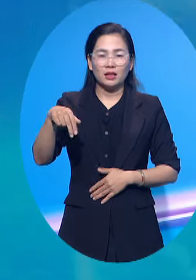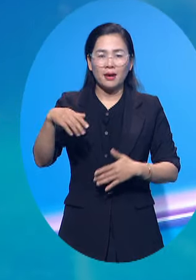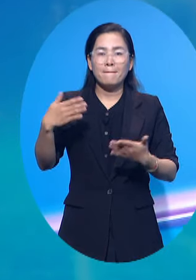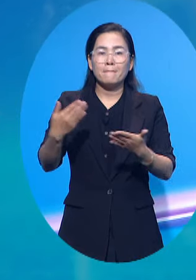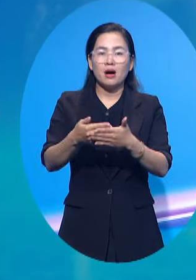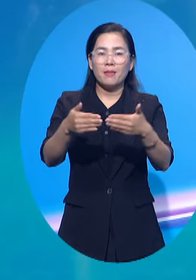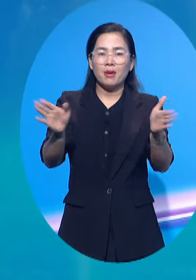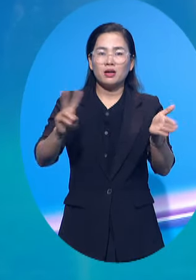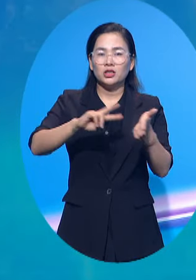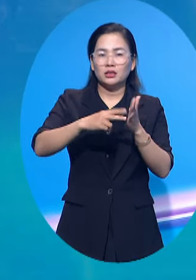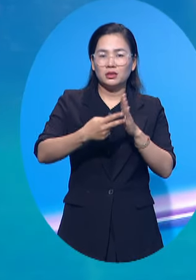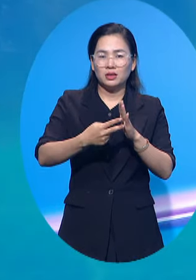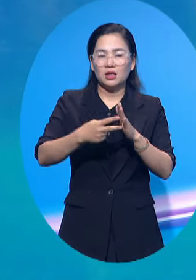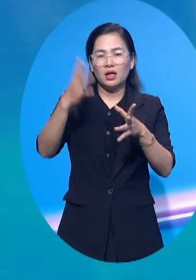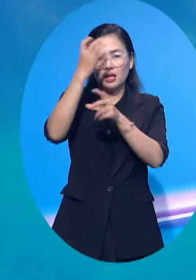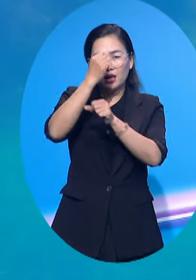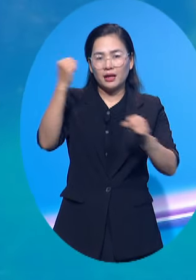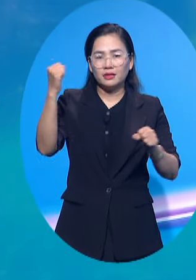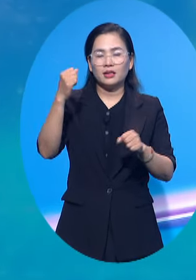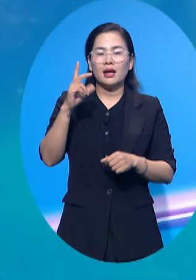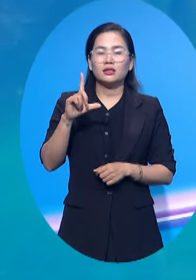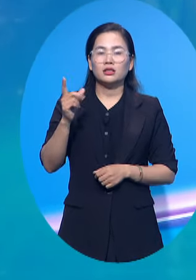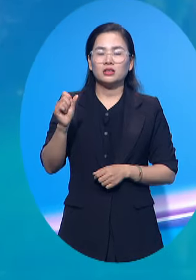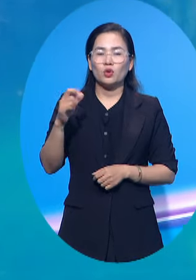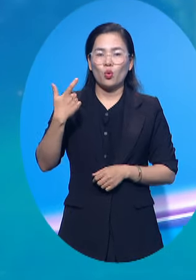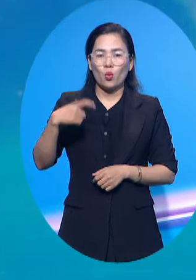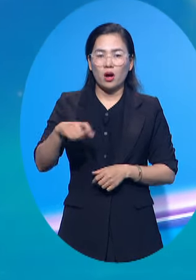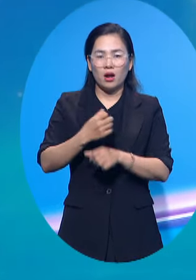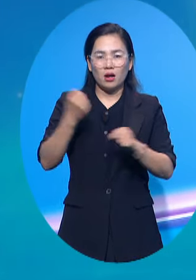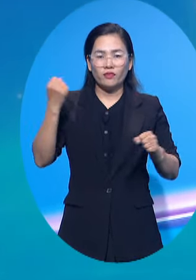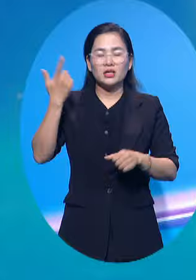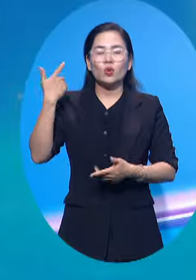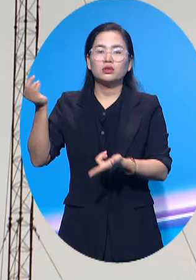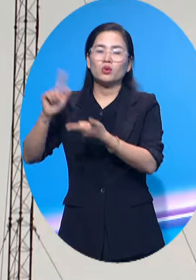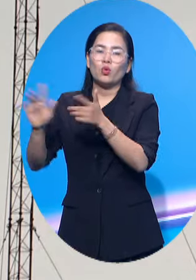quán mới tại Syria sau khi tòa lãnh sự cũ bị cuộc tấn công đúng một tuần trước.